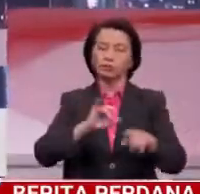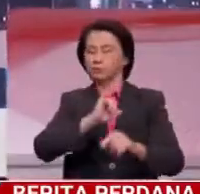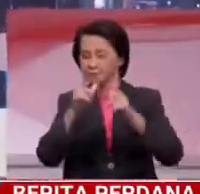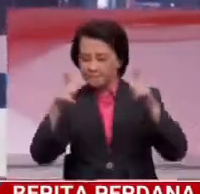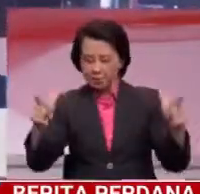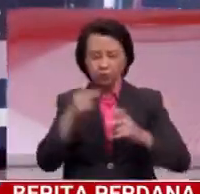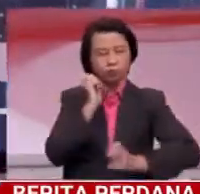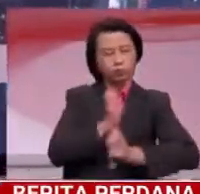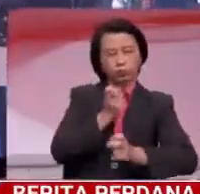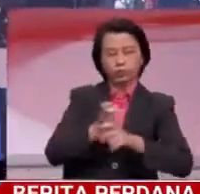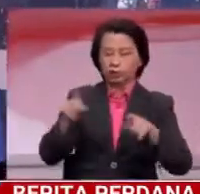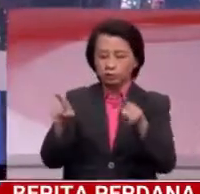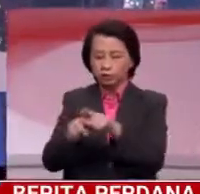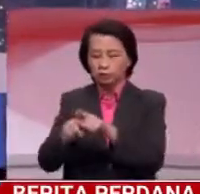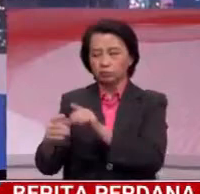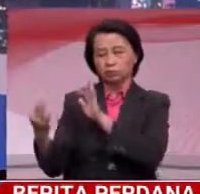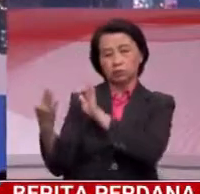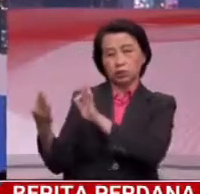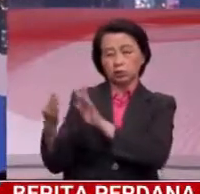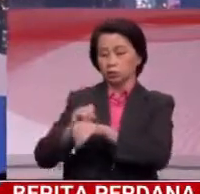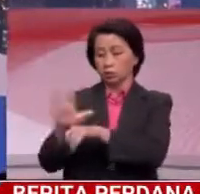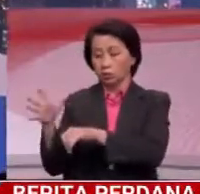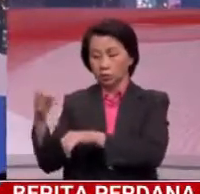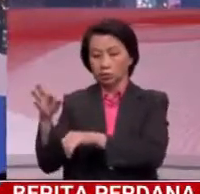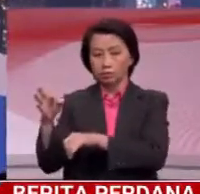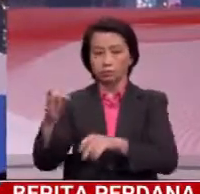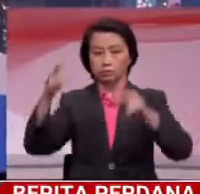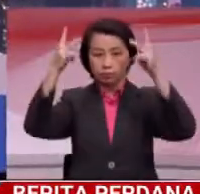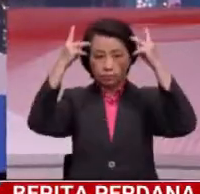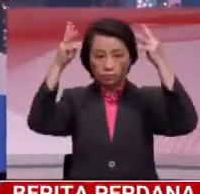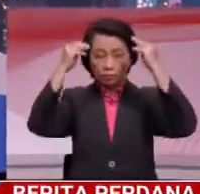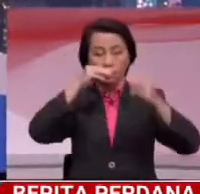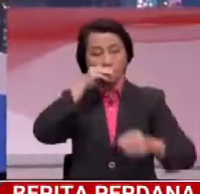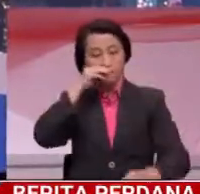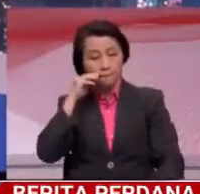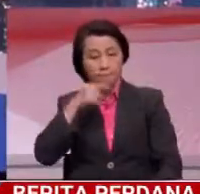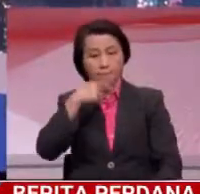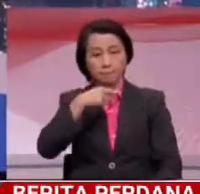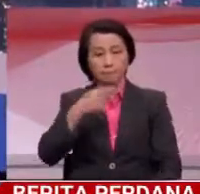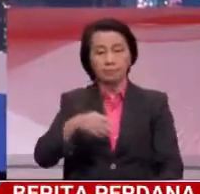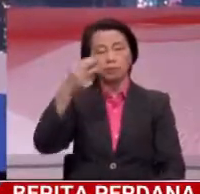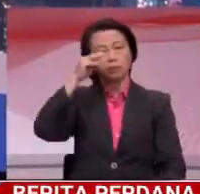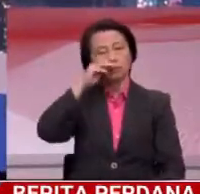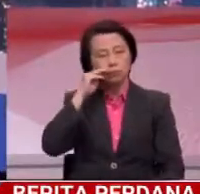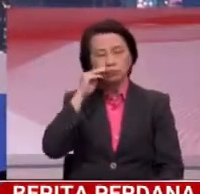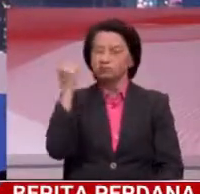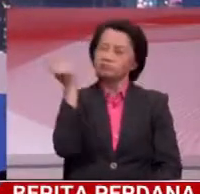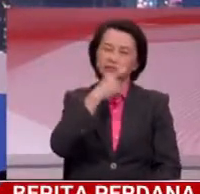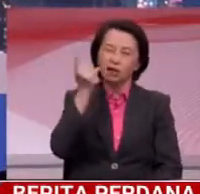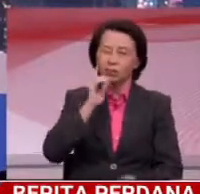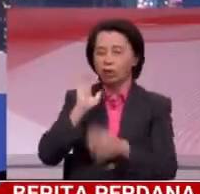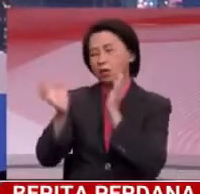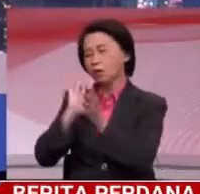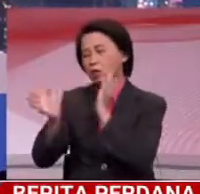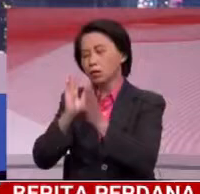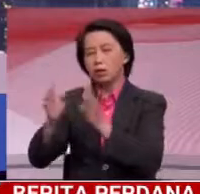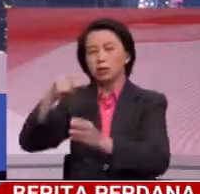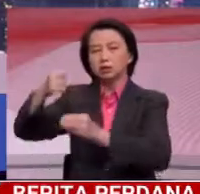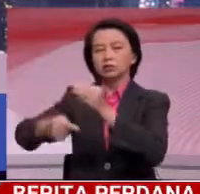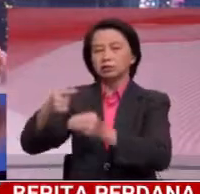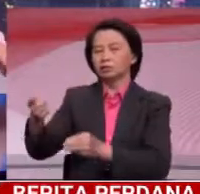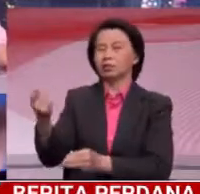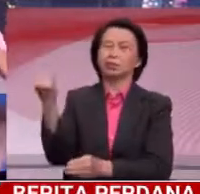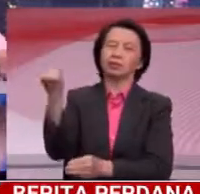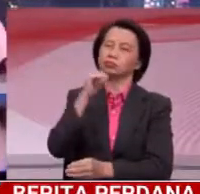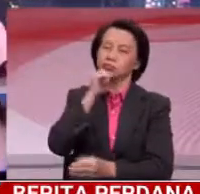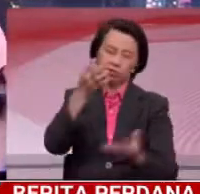seperti menangani COVID-19. Perdana Menteri Tan Sri Muhyiddin Yassin berkata beliau tidak mahu berbicara perkara yang tidak